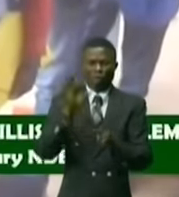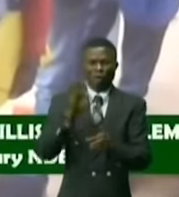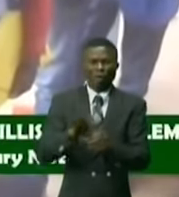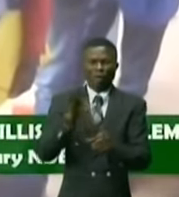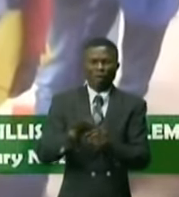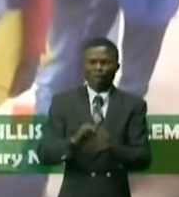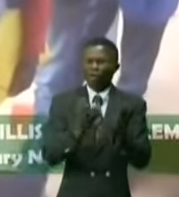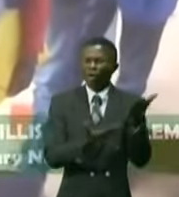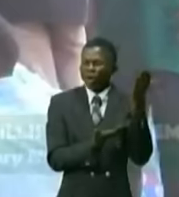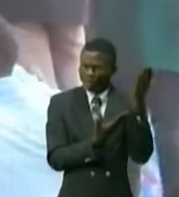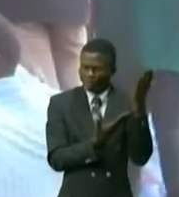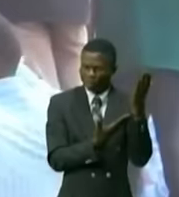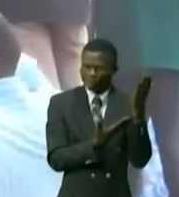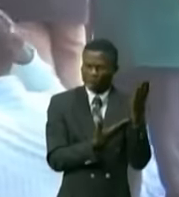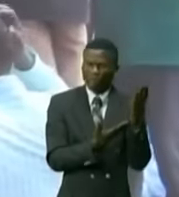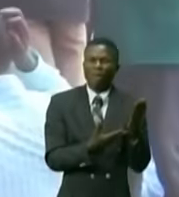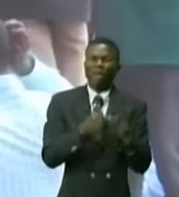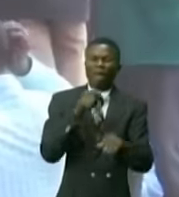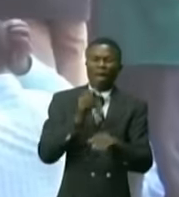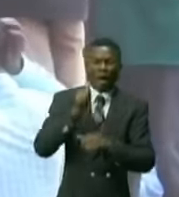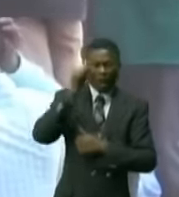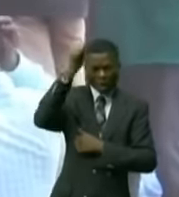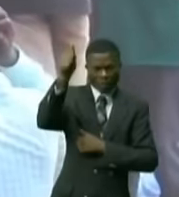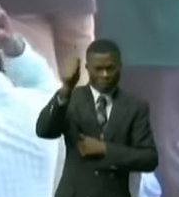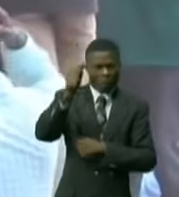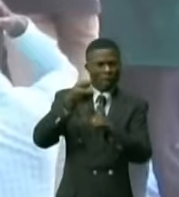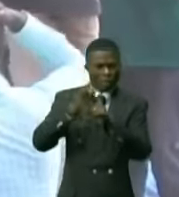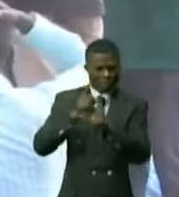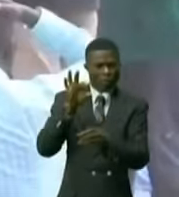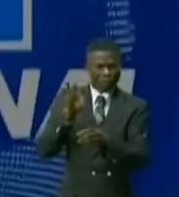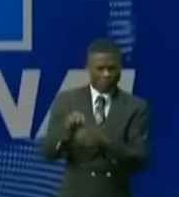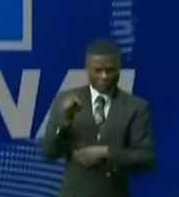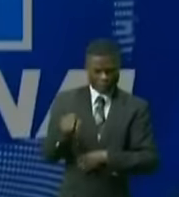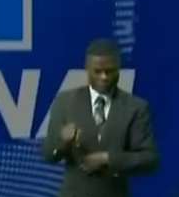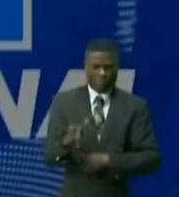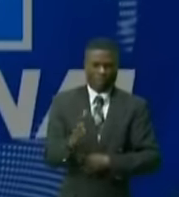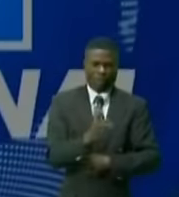choix utiles, car leur avenir en dépend.